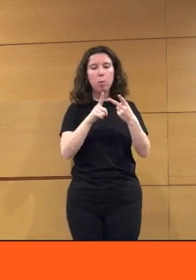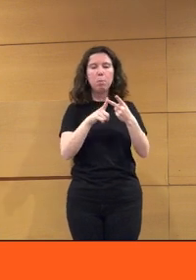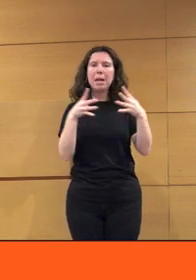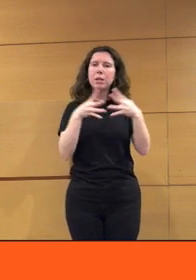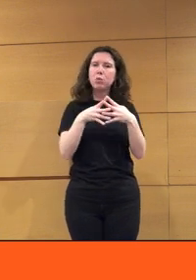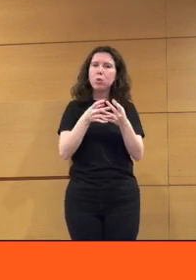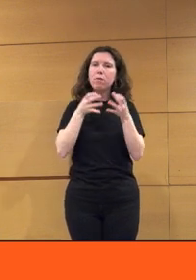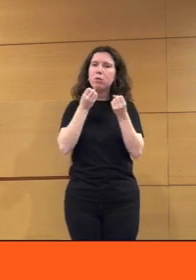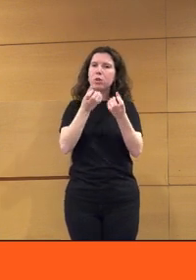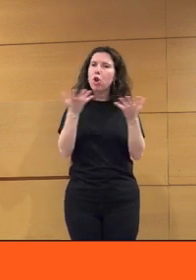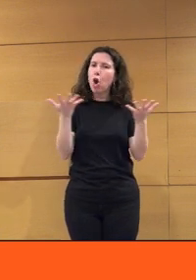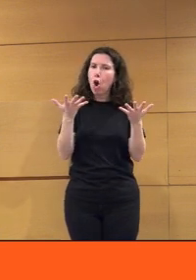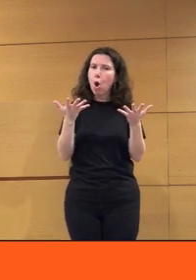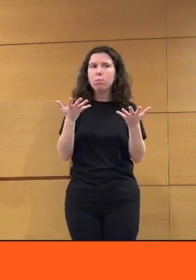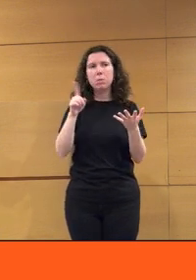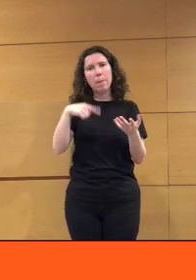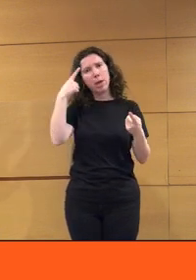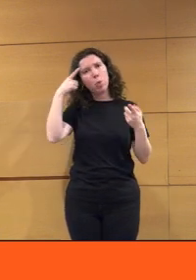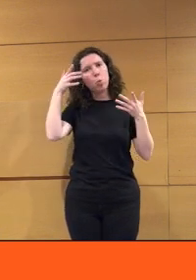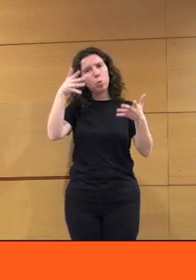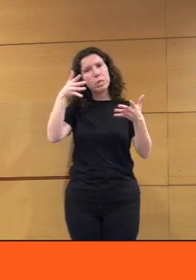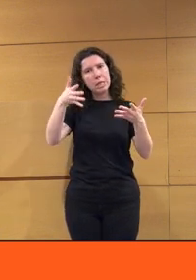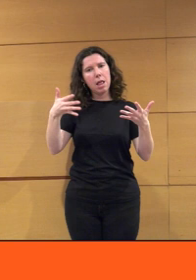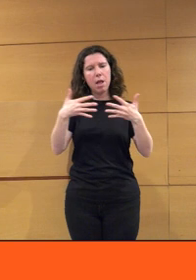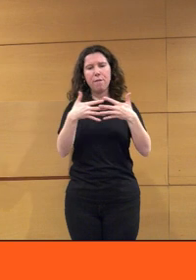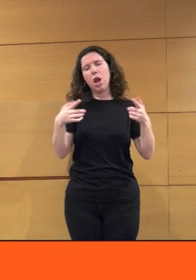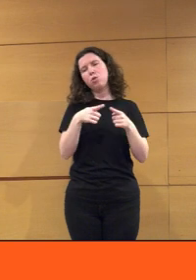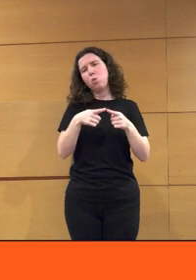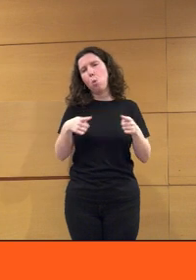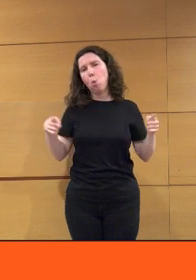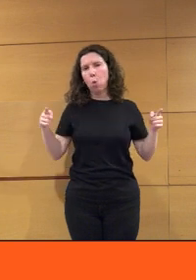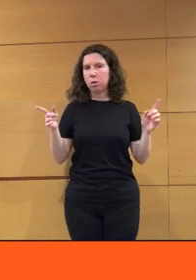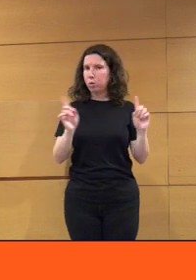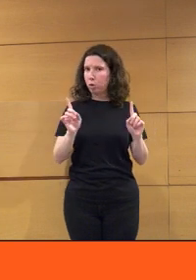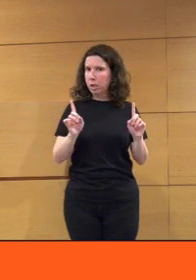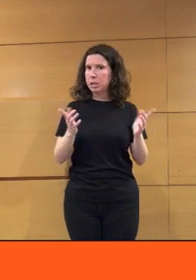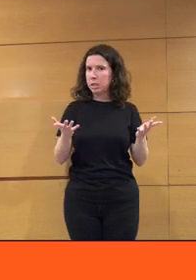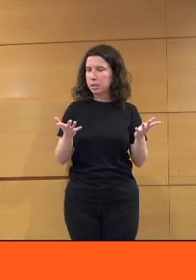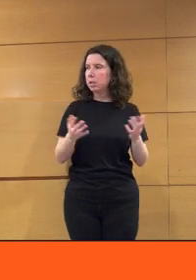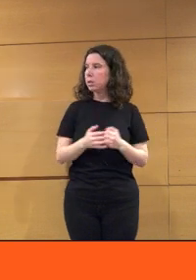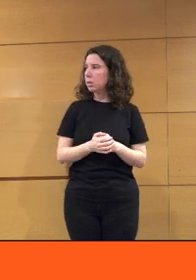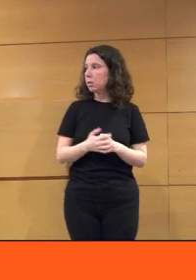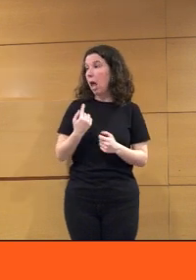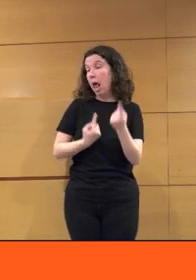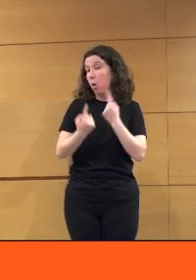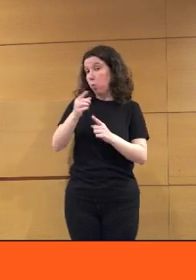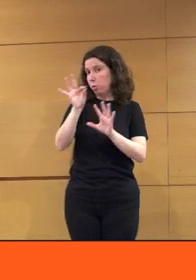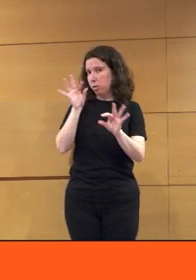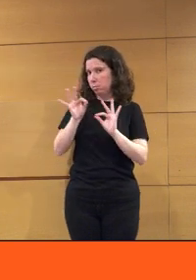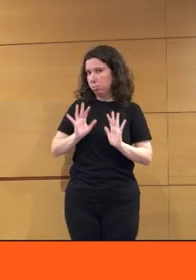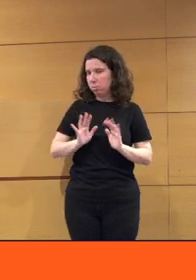et dona consells de no fer frases molt llargues, no utilitzar verbs buits, estic esmentant algun,